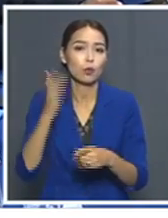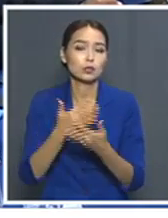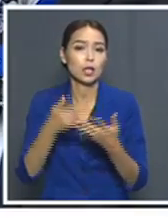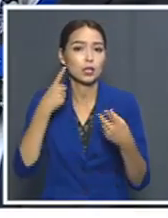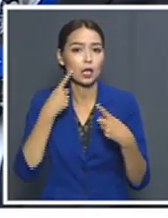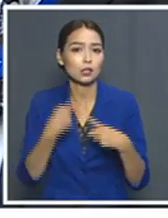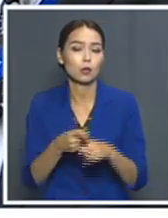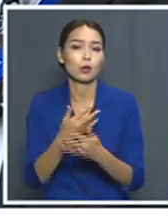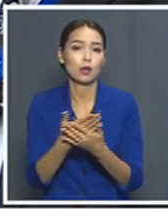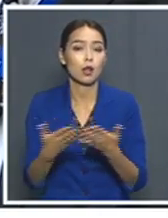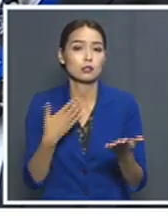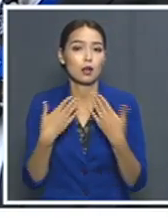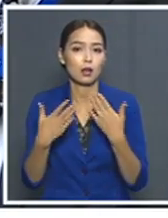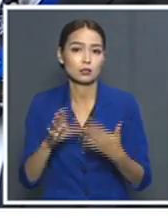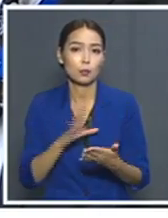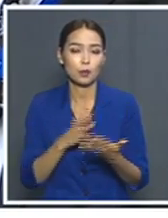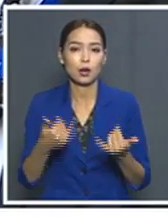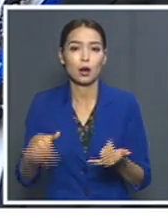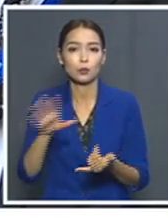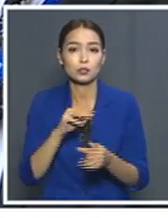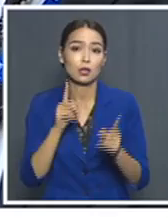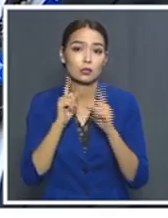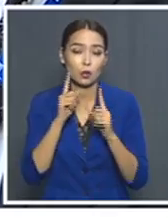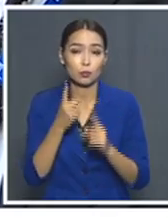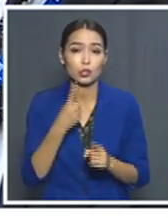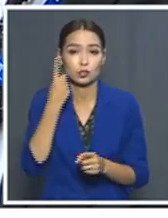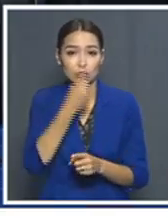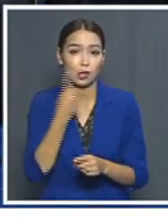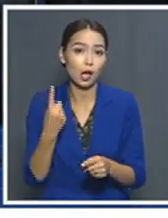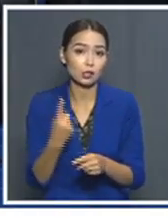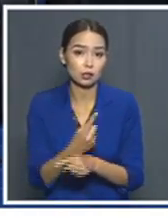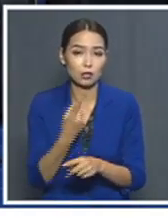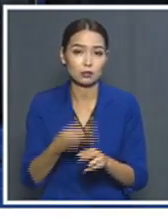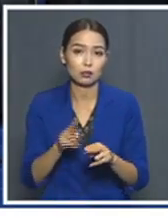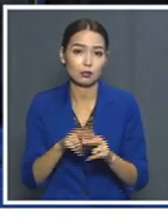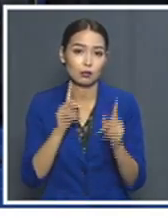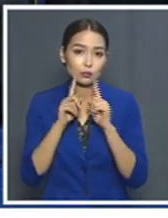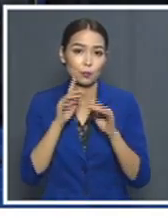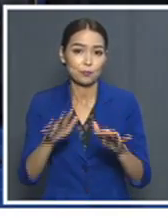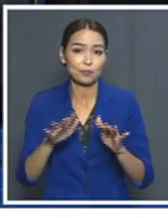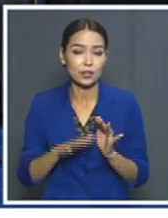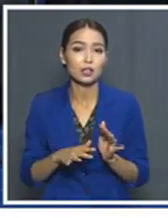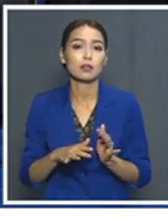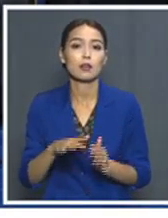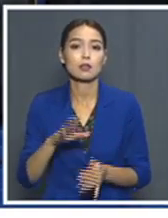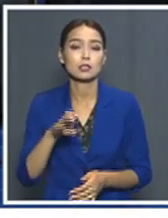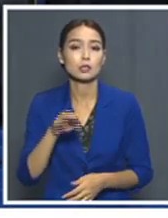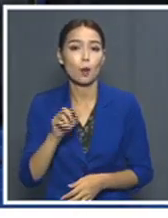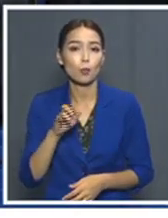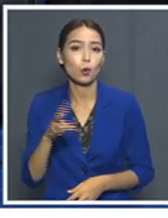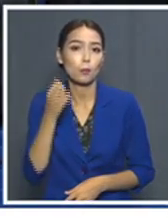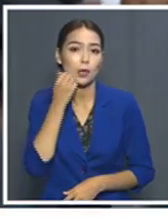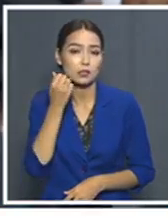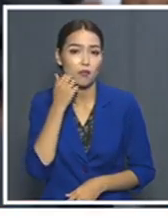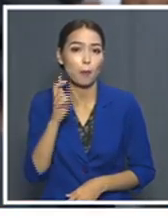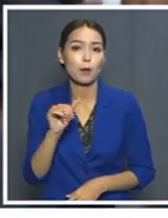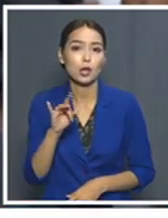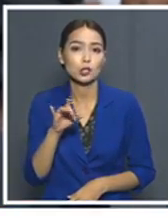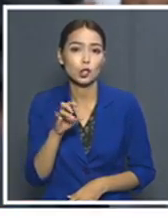талқыланды. Жаһандық саммит жылына бір рет ұйымдастырылып отырады. Бұған дейін ол Стамбул, Мәскеу, Барселона, Люксор қалаларында